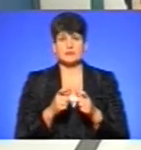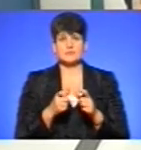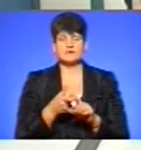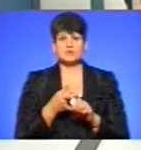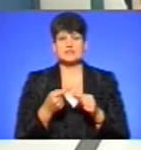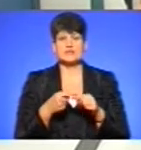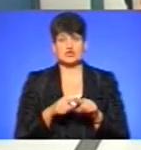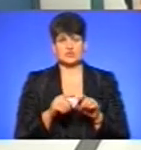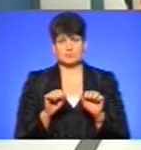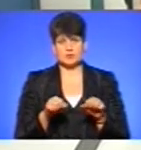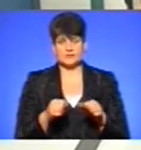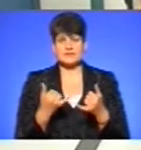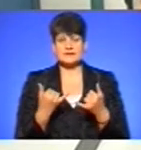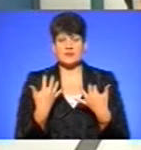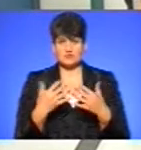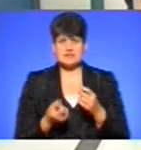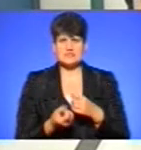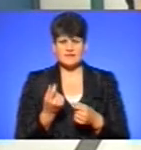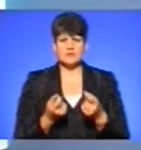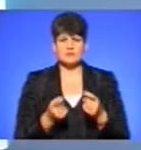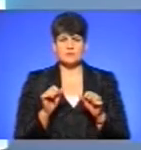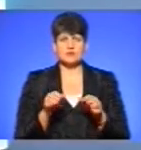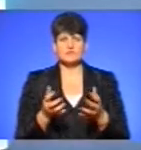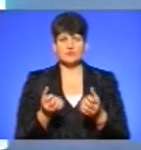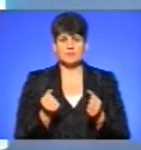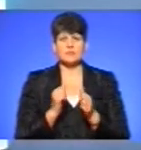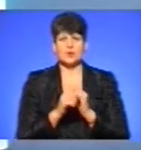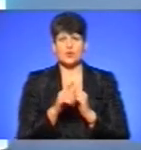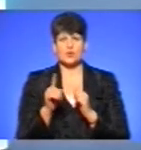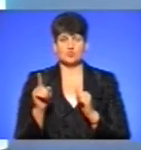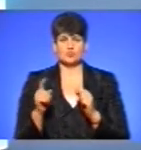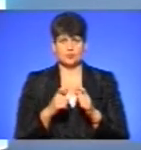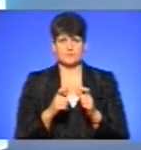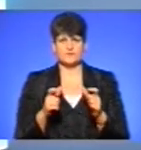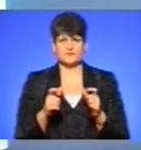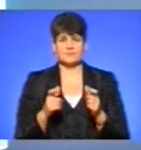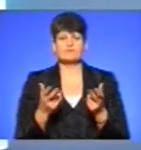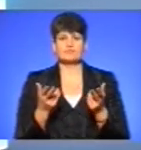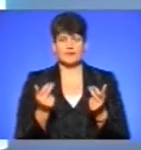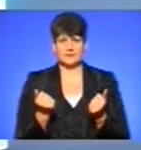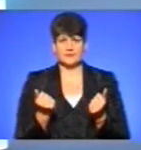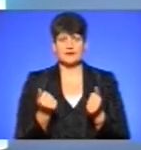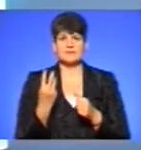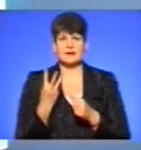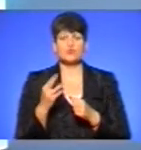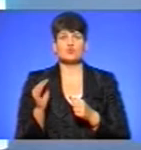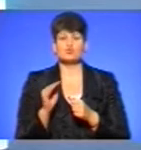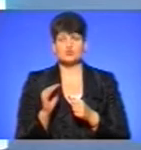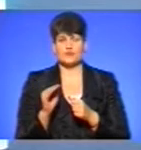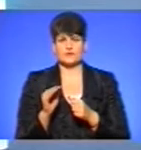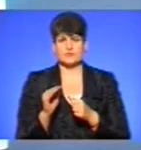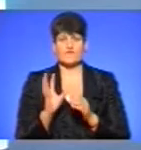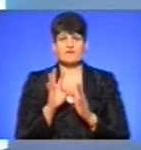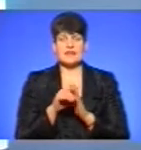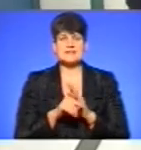технічні можливості. Зараз вже з'явилися можливості отримати кожному ID-картку. Так, 3 жовтня